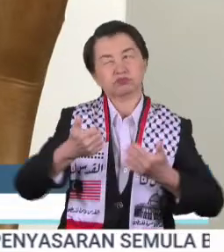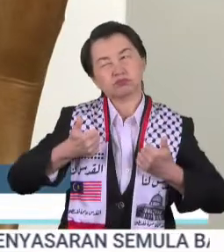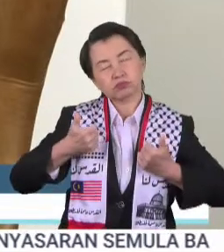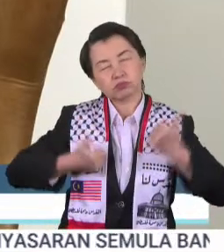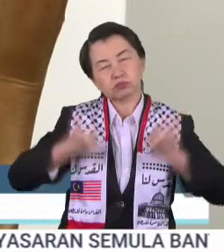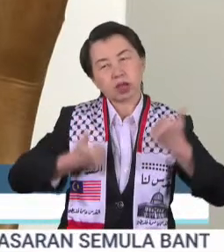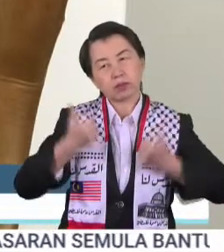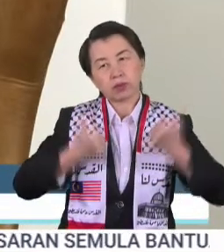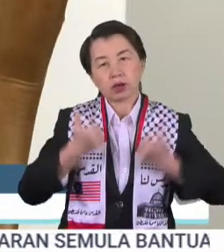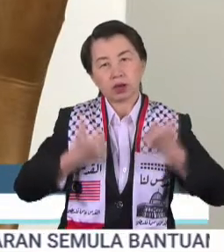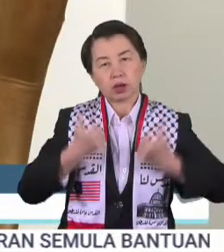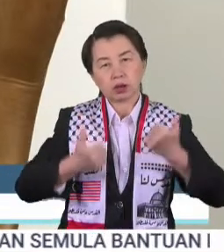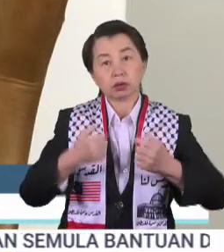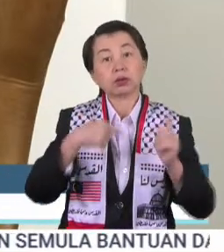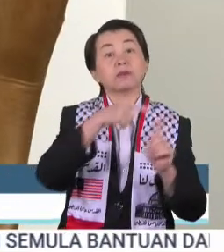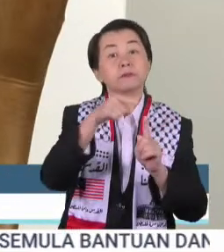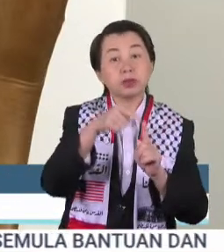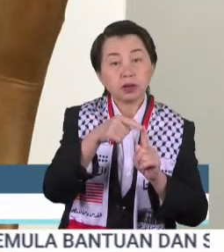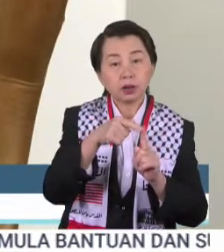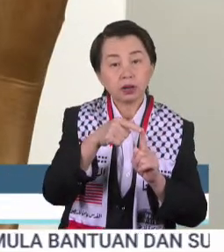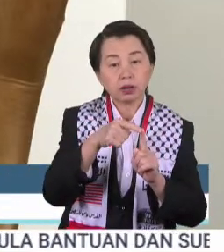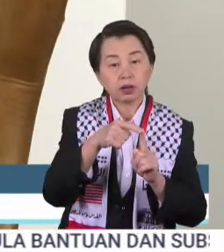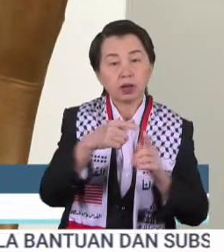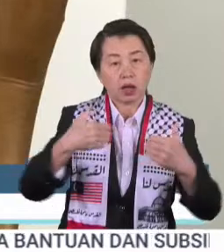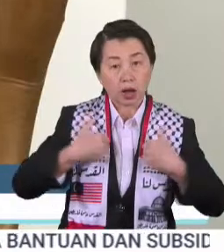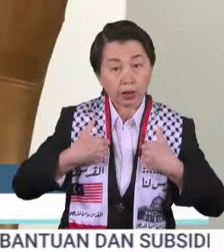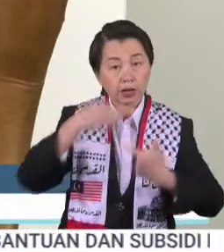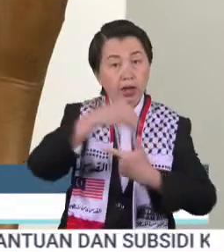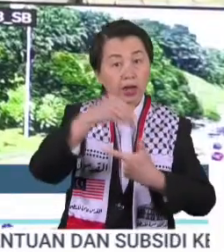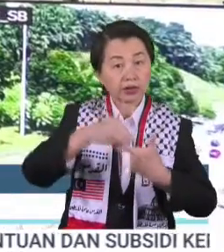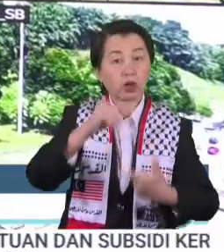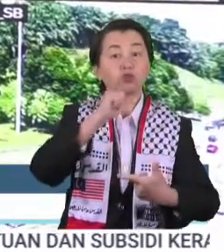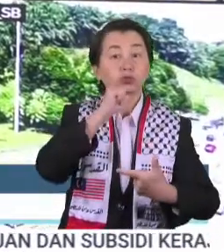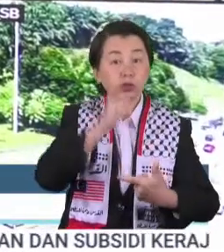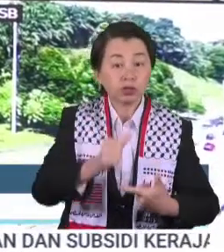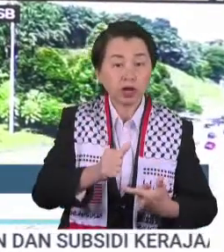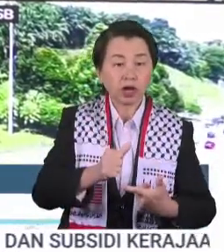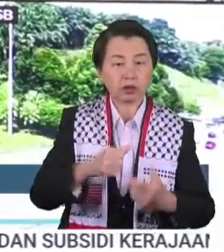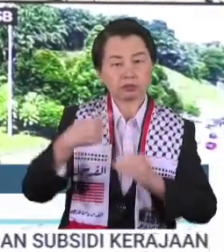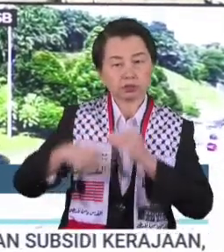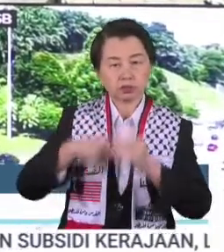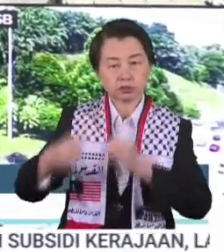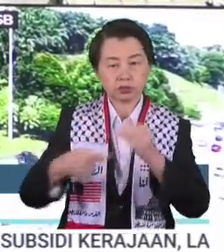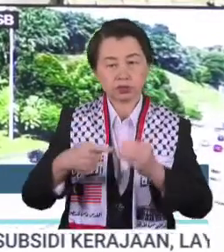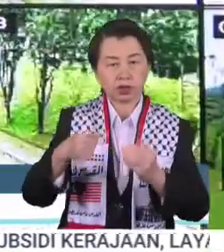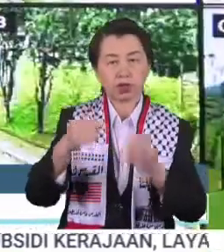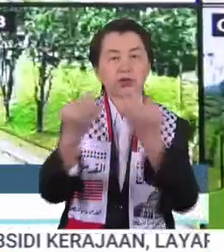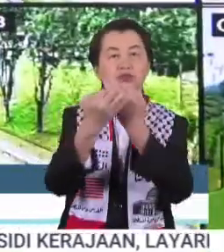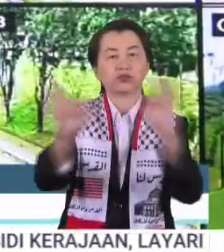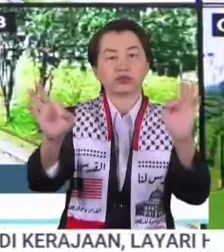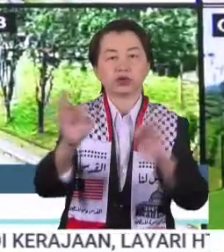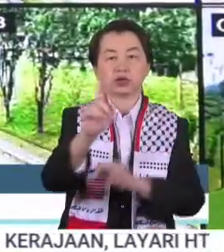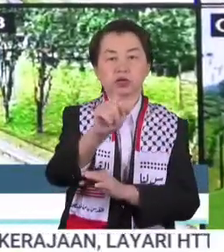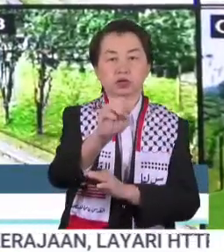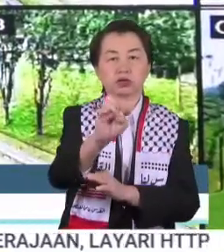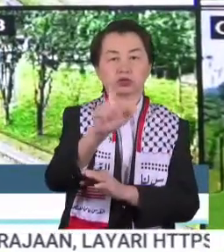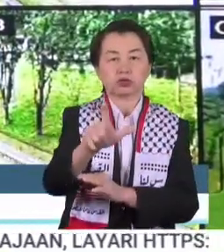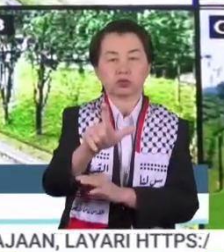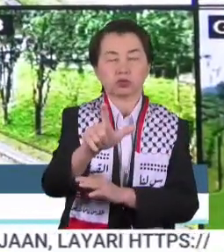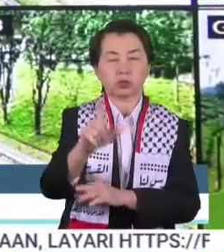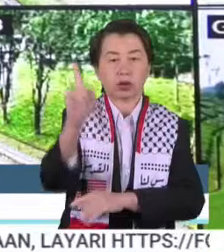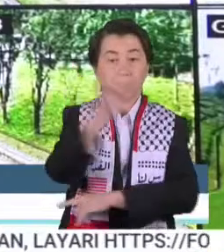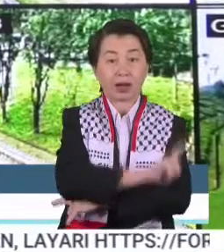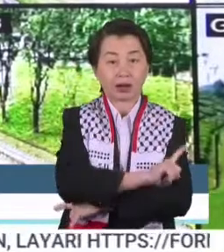ada bila tarikhnya ada atau tidak ya, mengenai pengecualian tol sempena perayaan